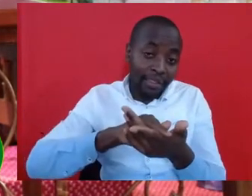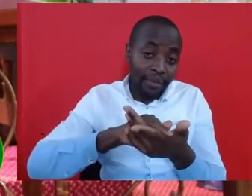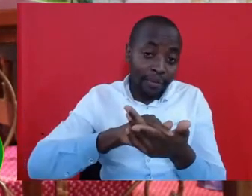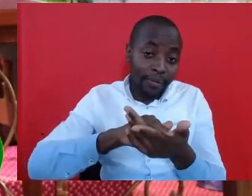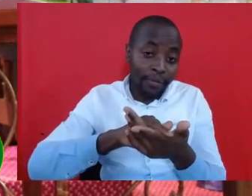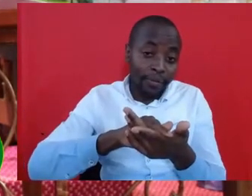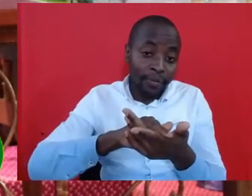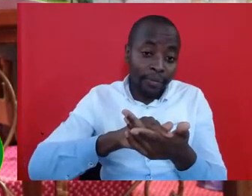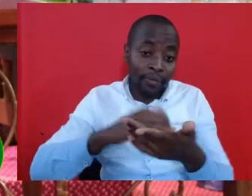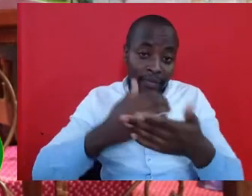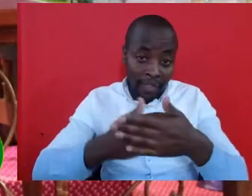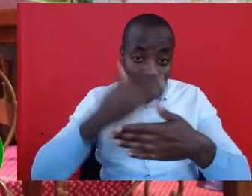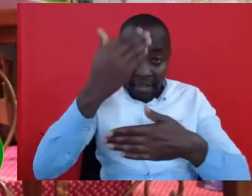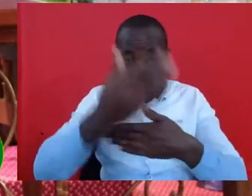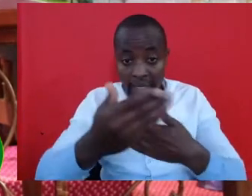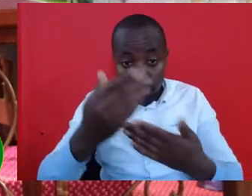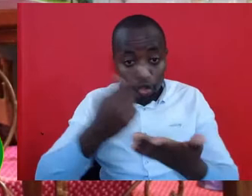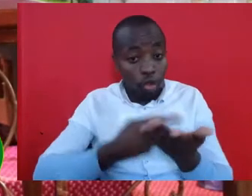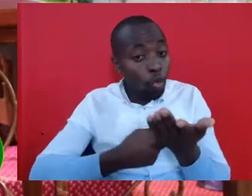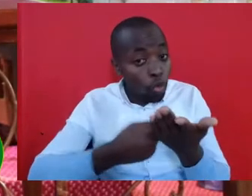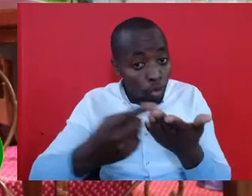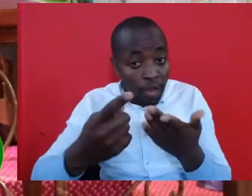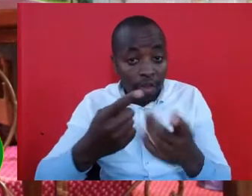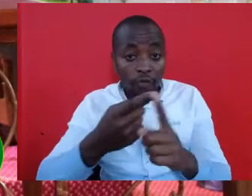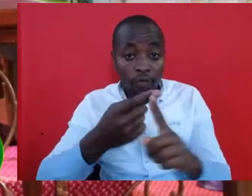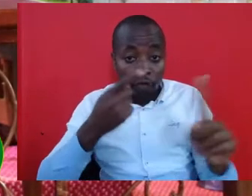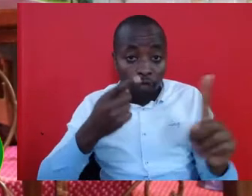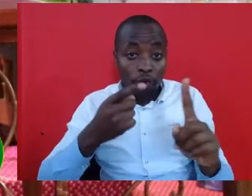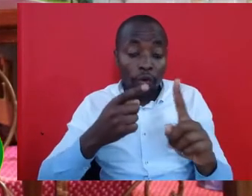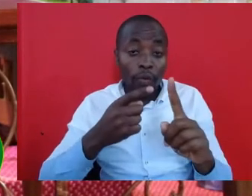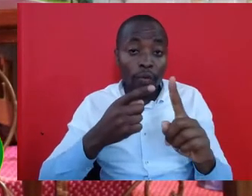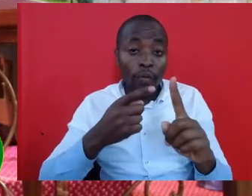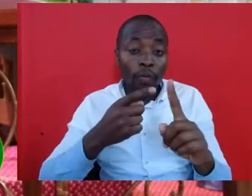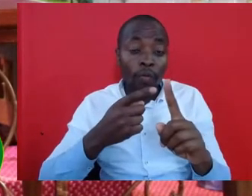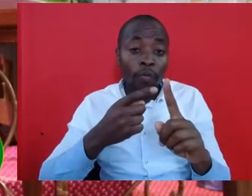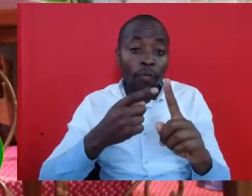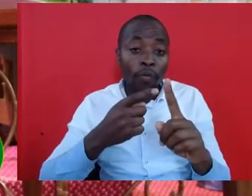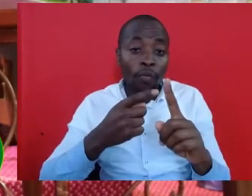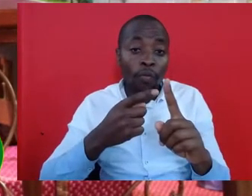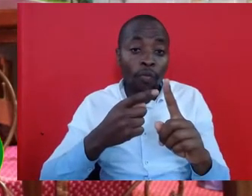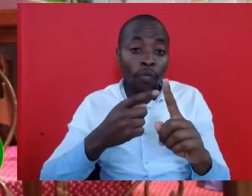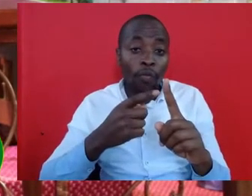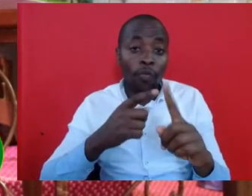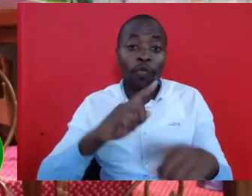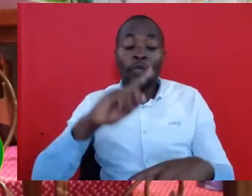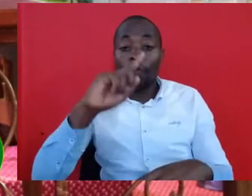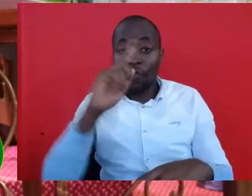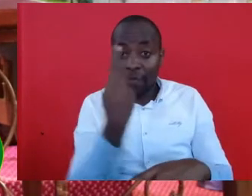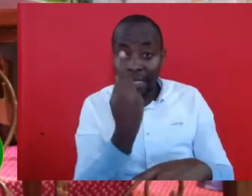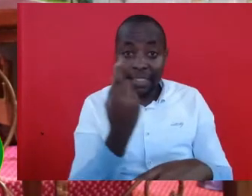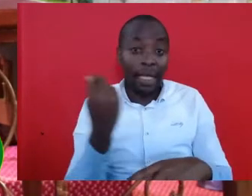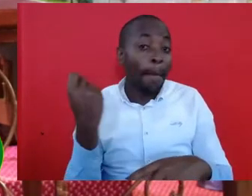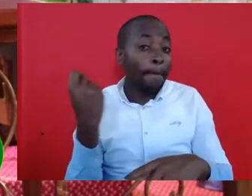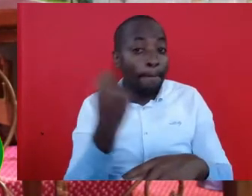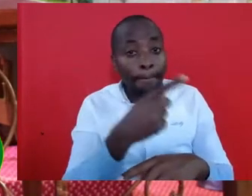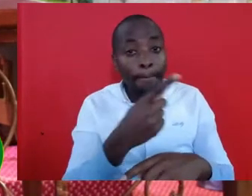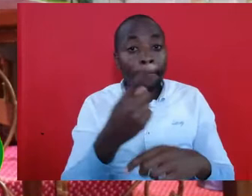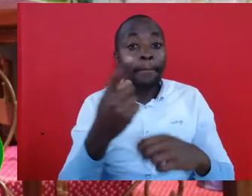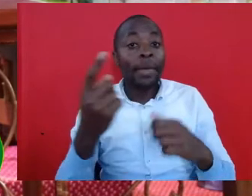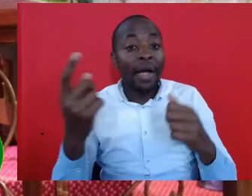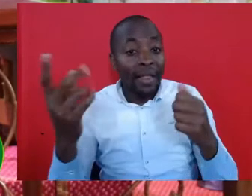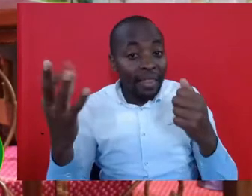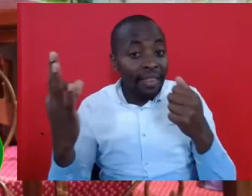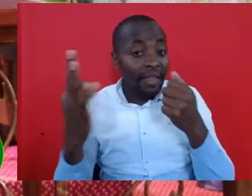wiki ijayo kutoka tarehe 1 ama kutoka kesho, tarehe 1 mwezi wa Agosti hadi